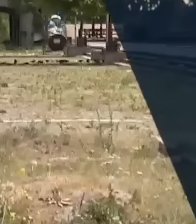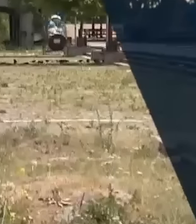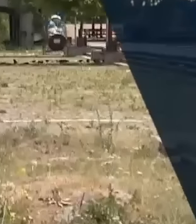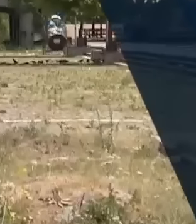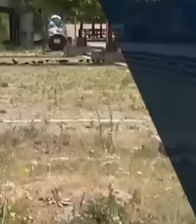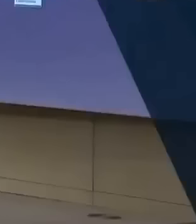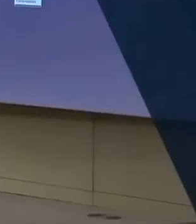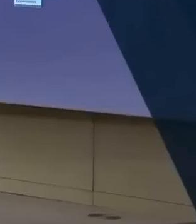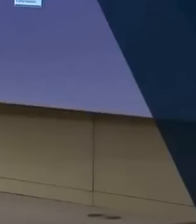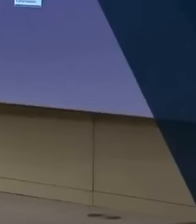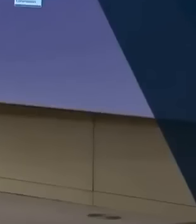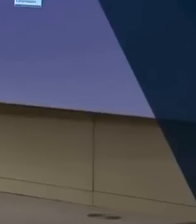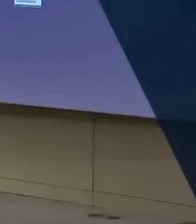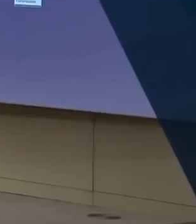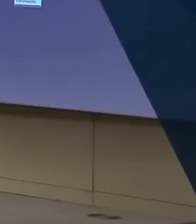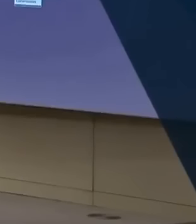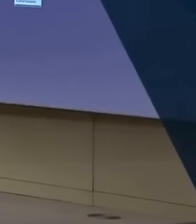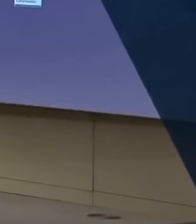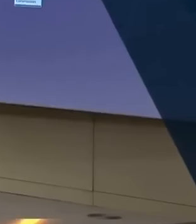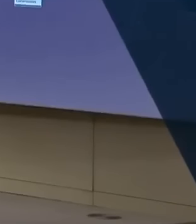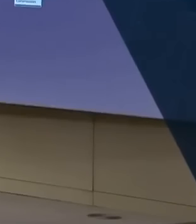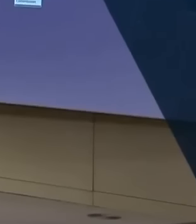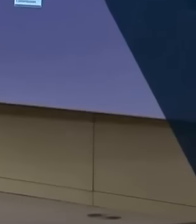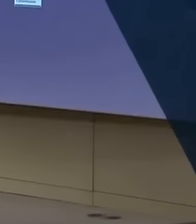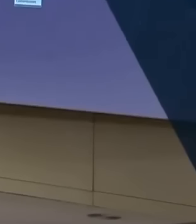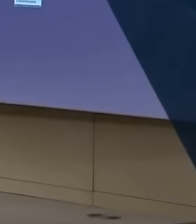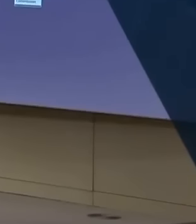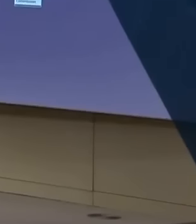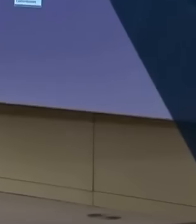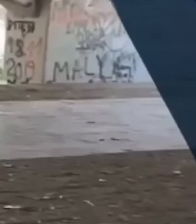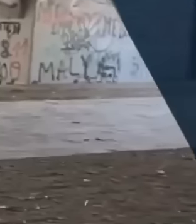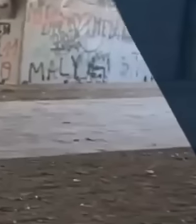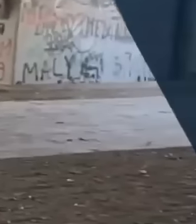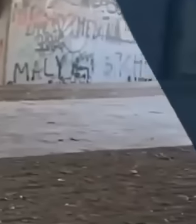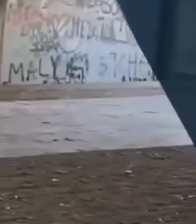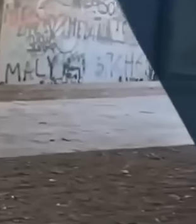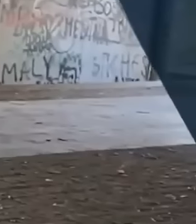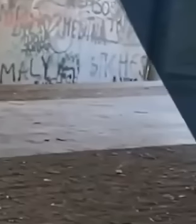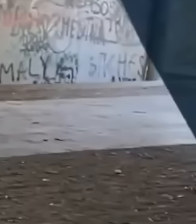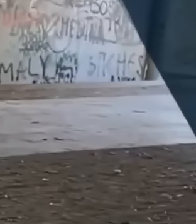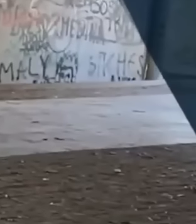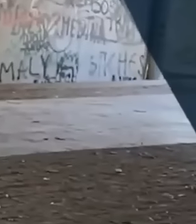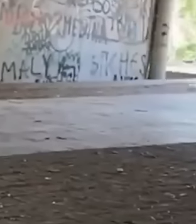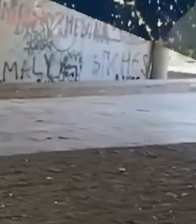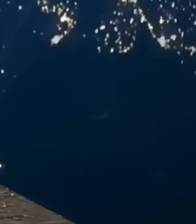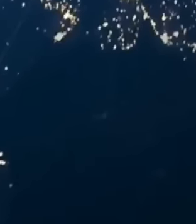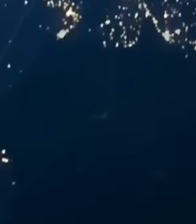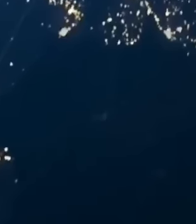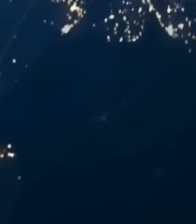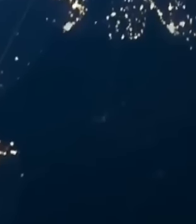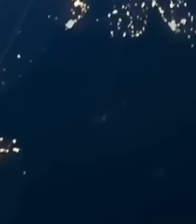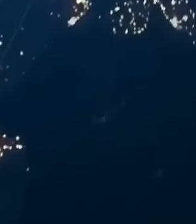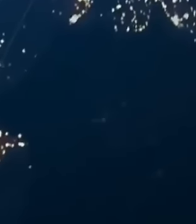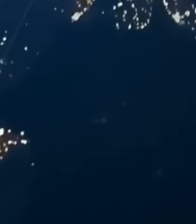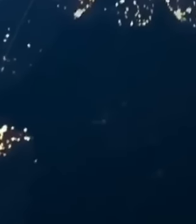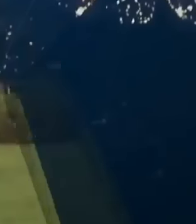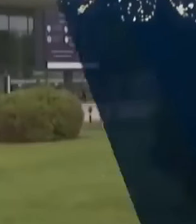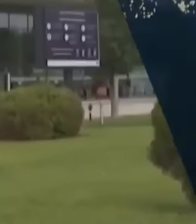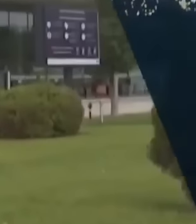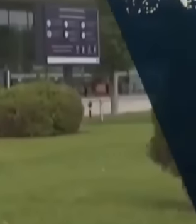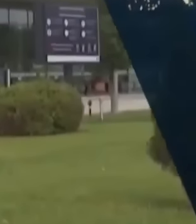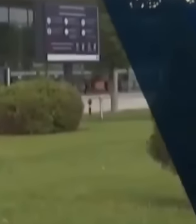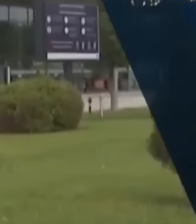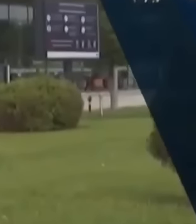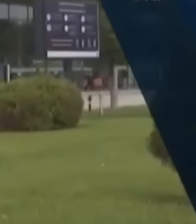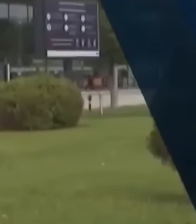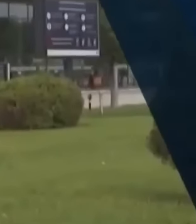Vazhdojnë përplasjet për hapjen apo jo të urës mbi Ibër. Reagon Bashkimi Evropian e qeveria bën matjen e stabilitetit të urës. Mënyra se